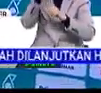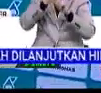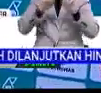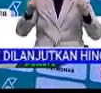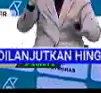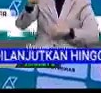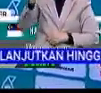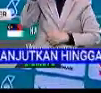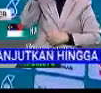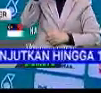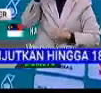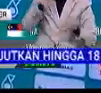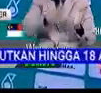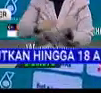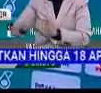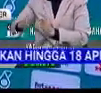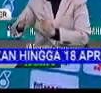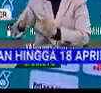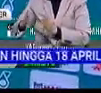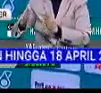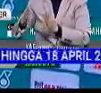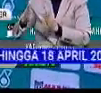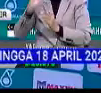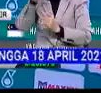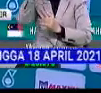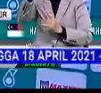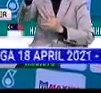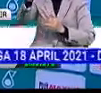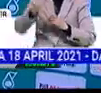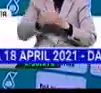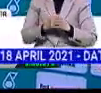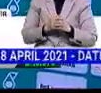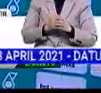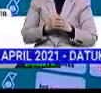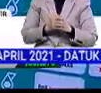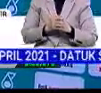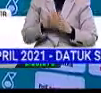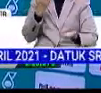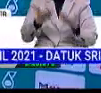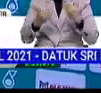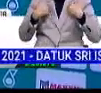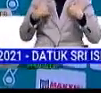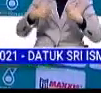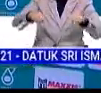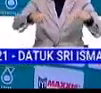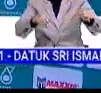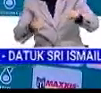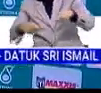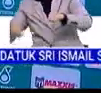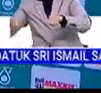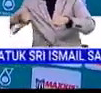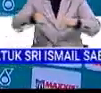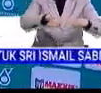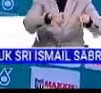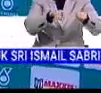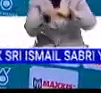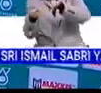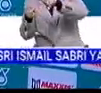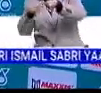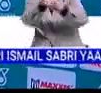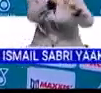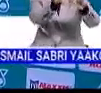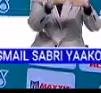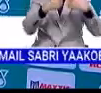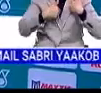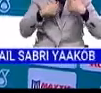saya untuk Kim untuk di hadapan, dan ada agak-agak last lap tu saya ada berlanggar-langgar semua pada rider, tapi fighting yang agak